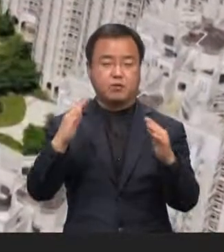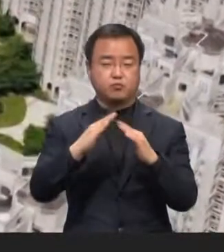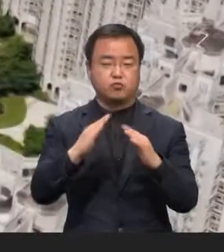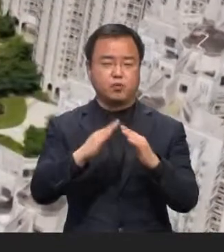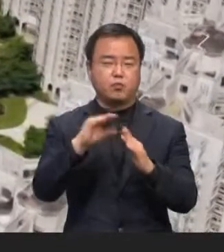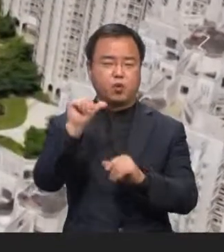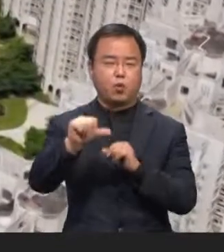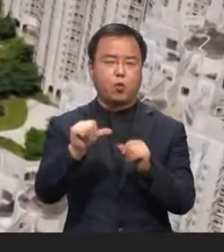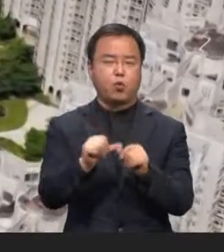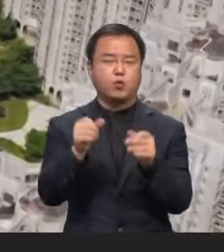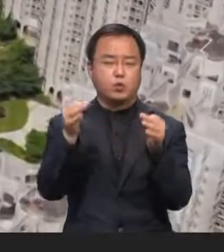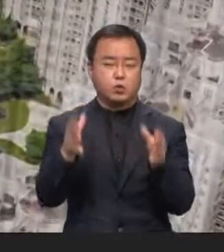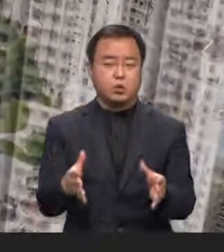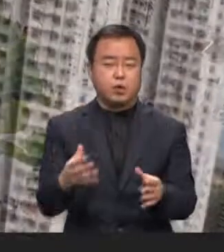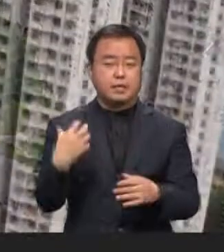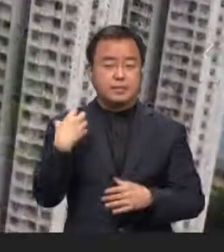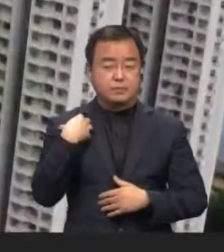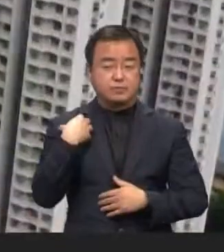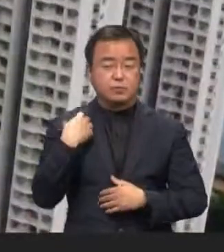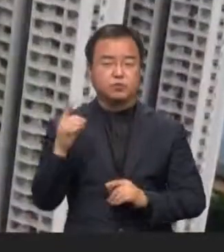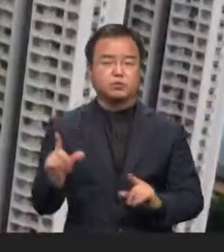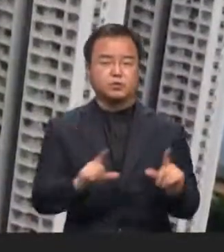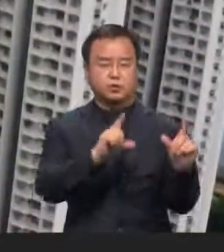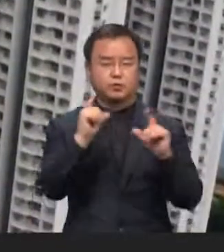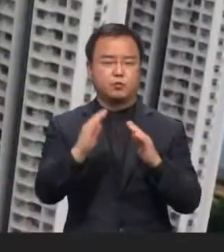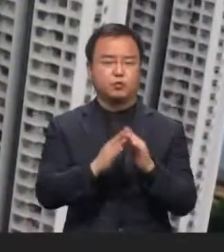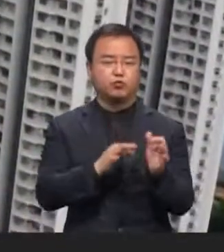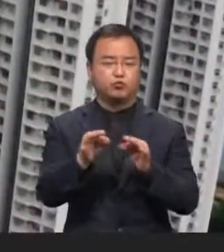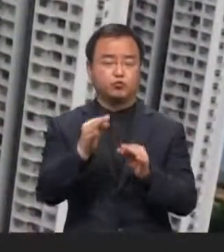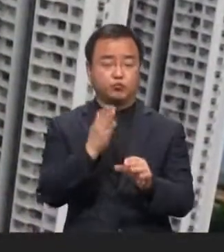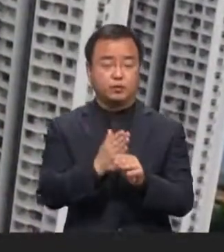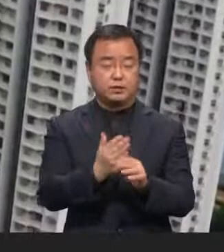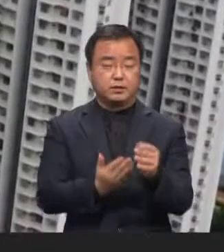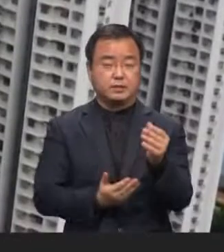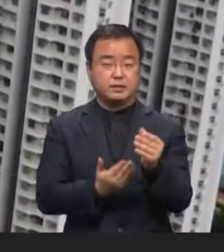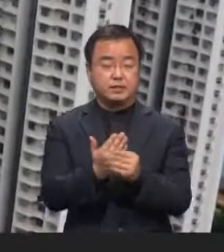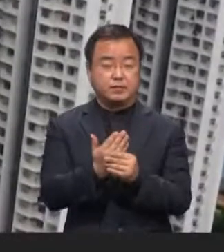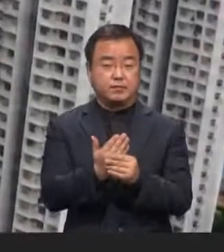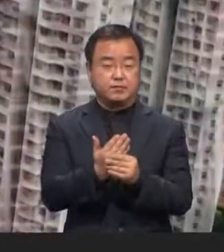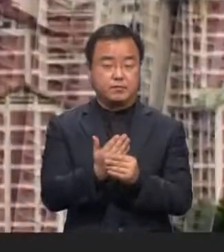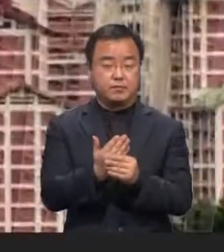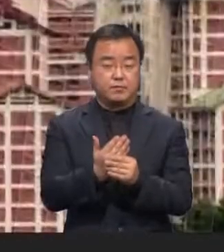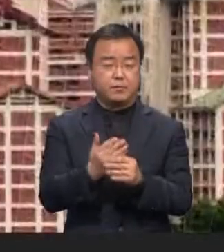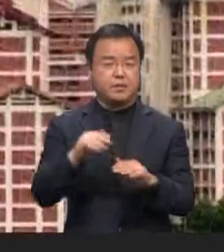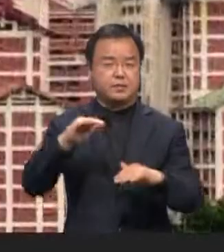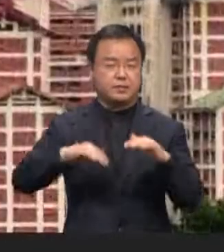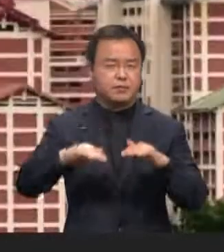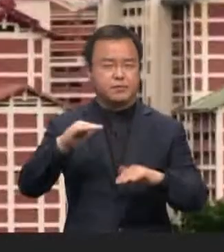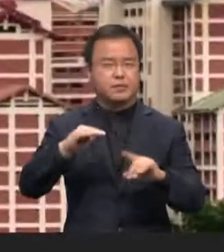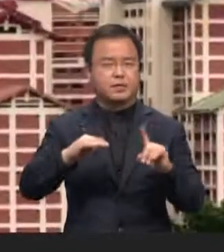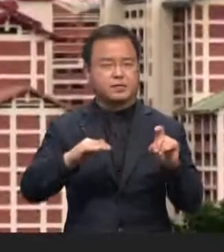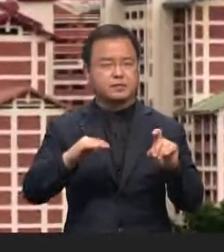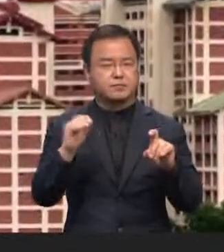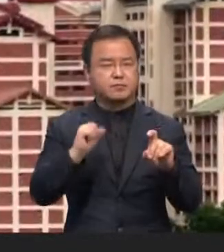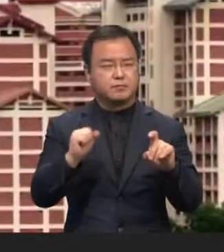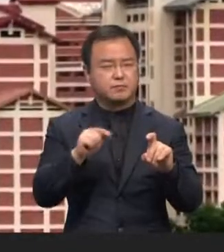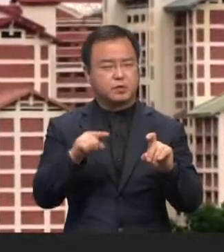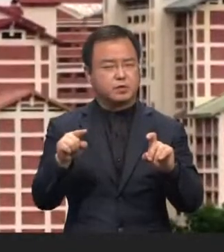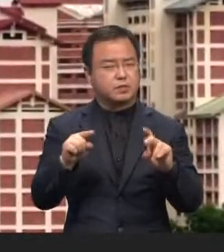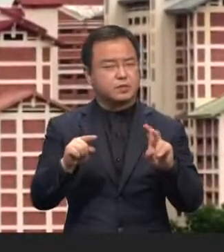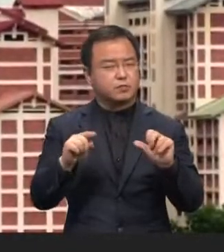동안은 의무로 거주해야 하고 주택거래에서 발생하는 시세 차익의 10에서 25%는 다시 국가가